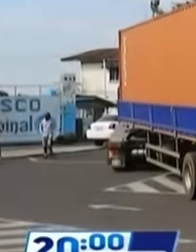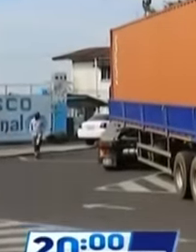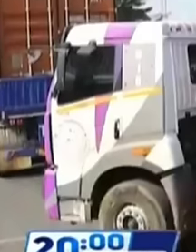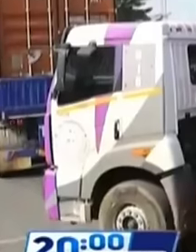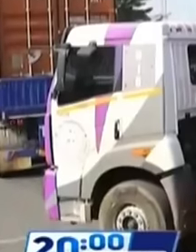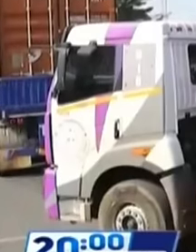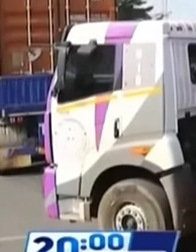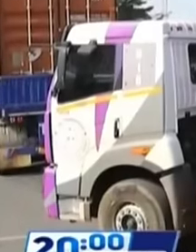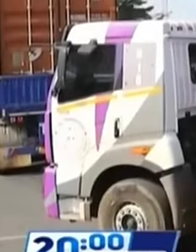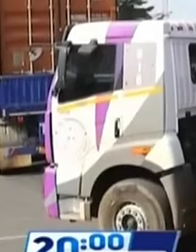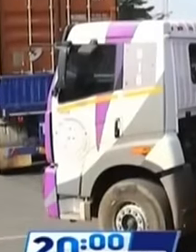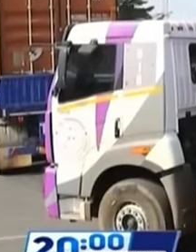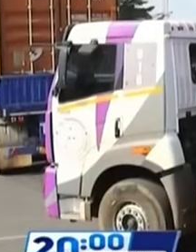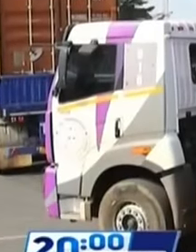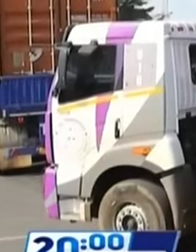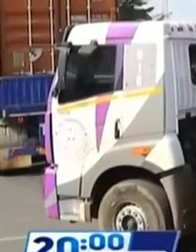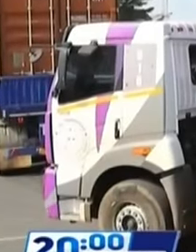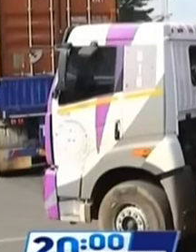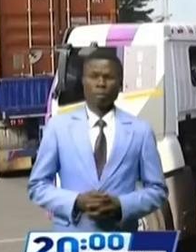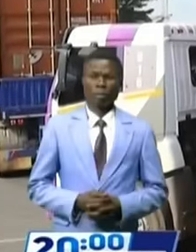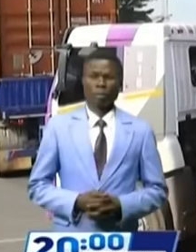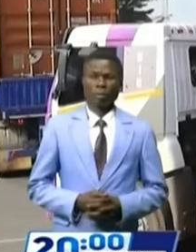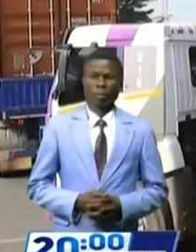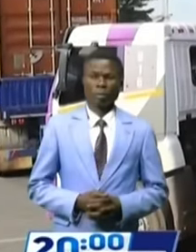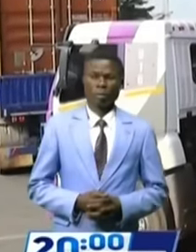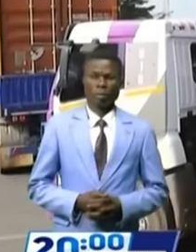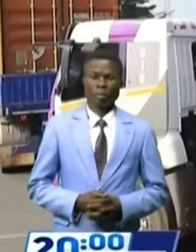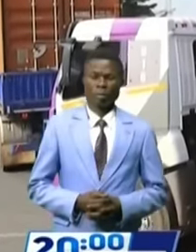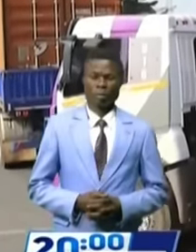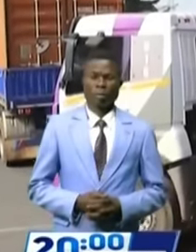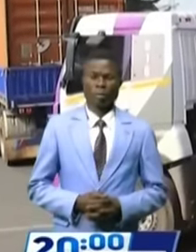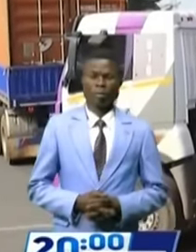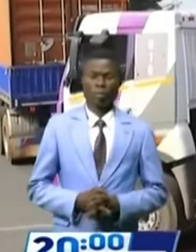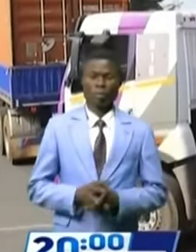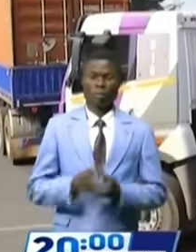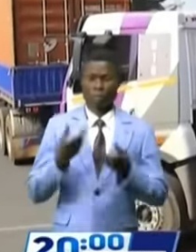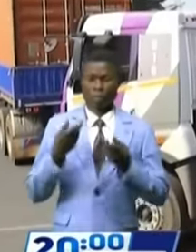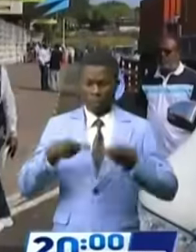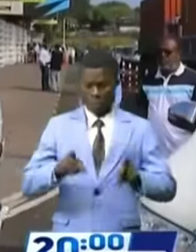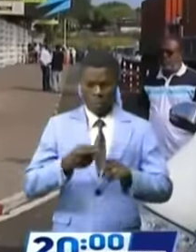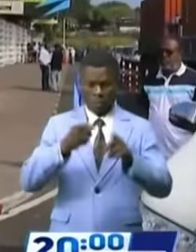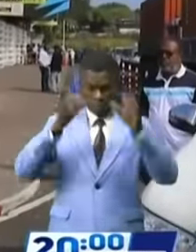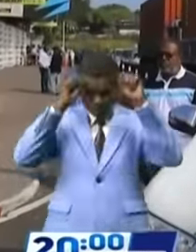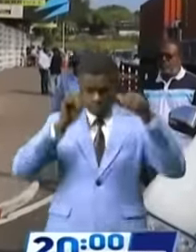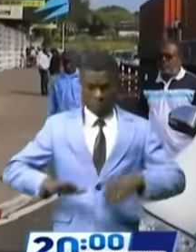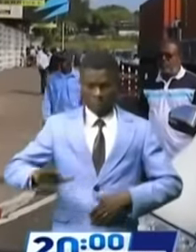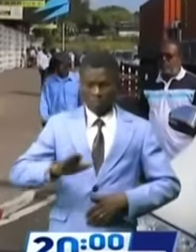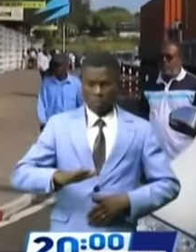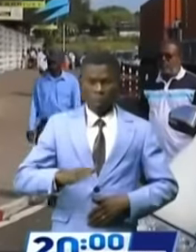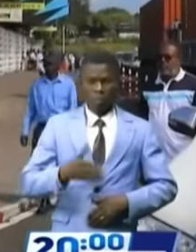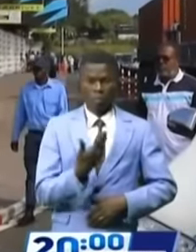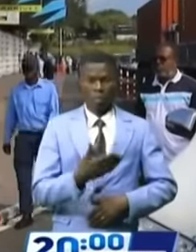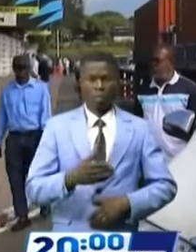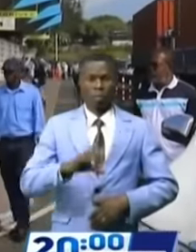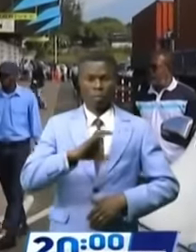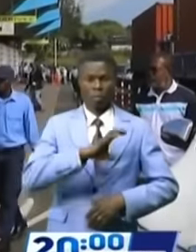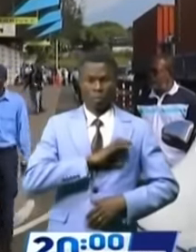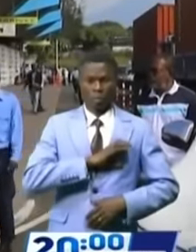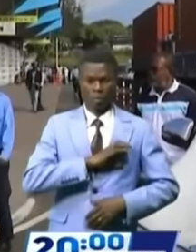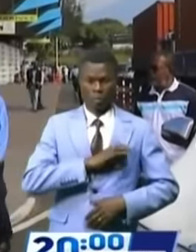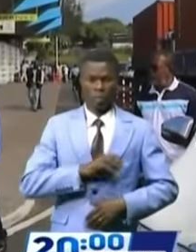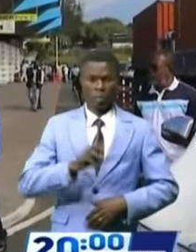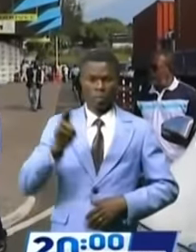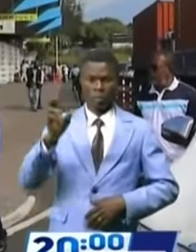de l'ex-province orientale. Et puis, sur ordre du chef de l'État, les éléments de la force de la